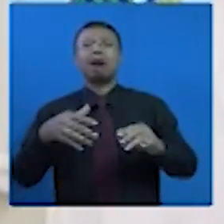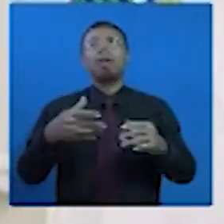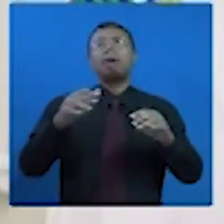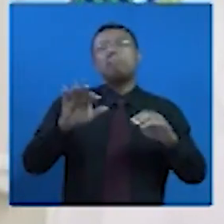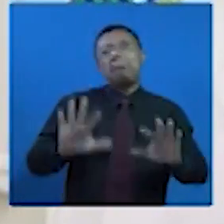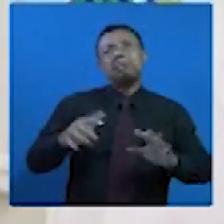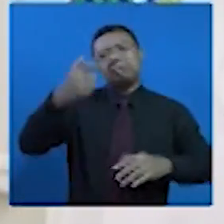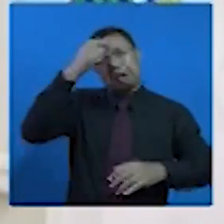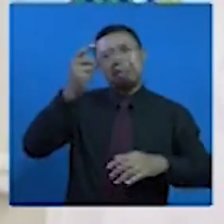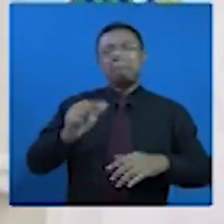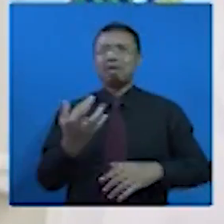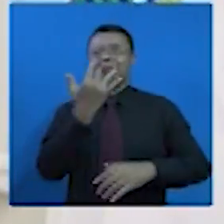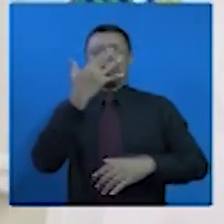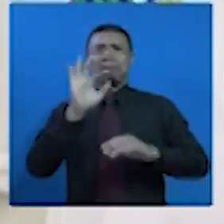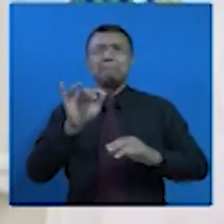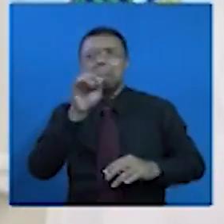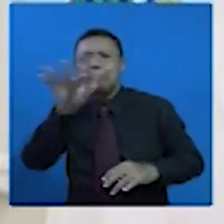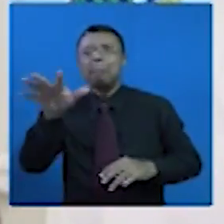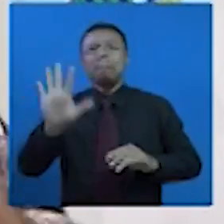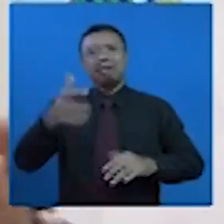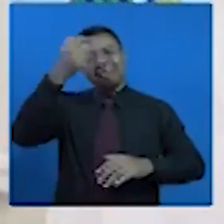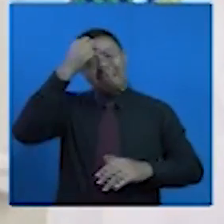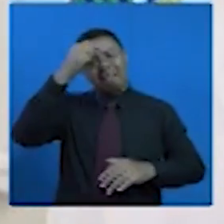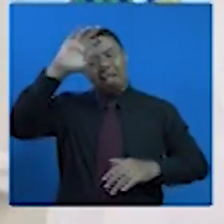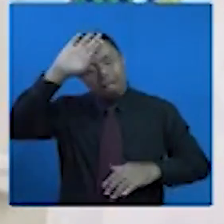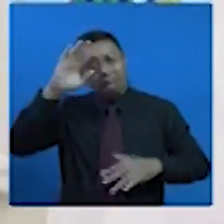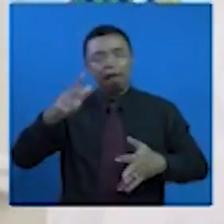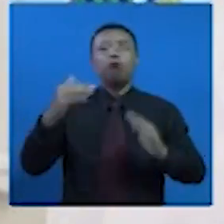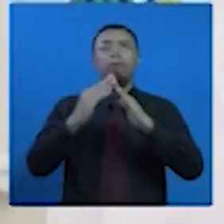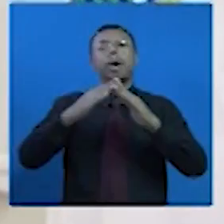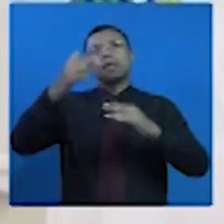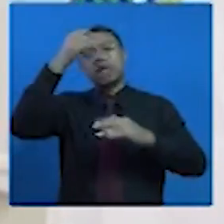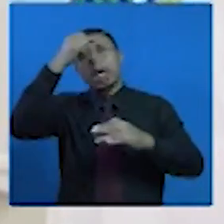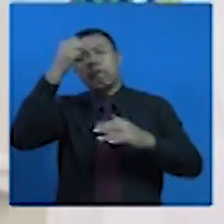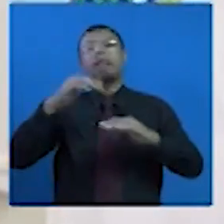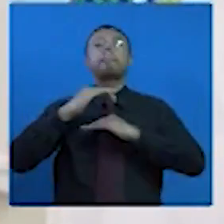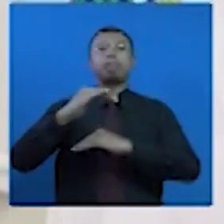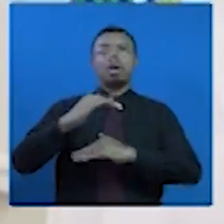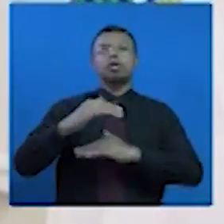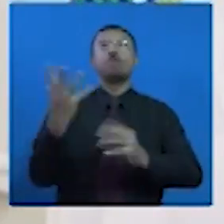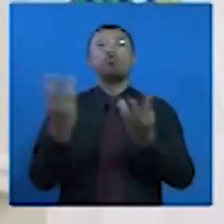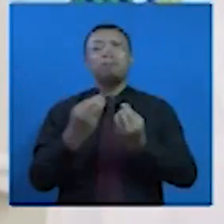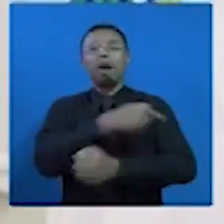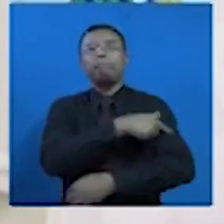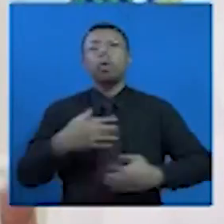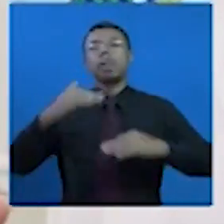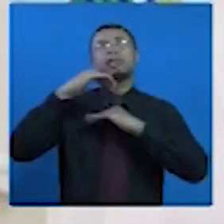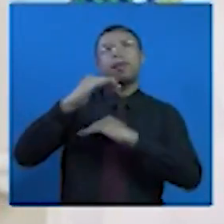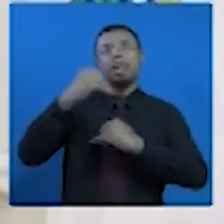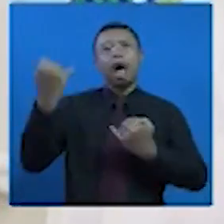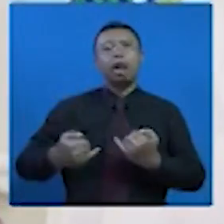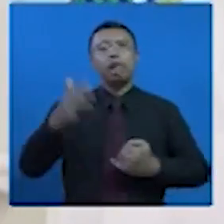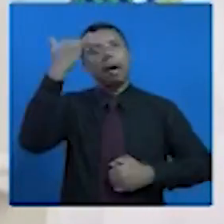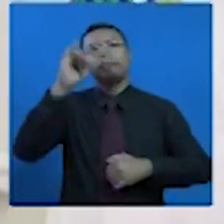banyak yang sakit jiwa yang terpapar udah banyak yang jadi pasien Rumah Sakit kita terbatas jumlah tenaga medis kita terbatas dan